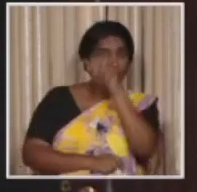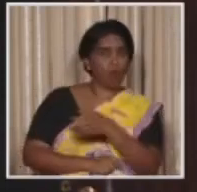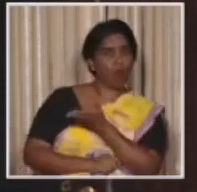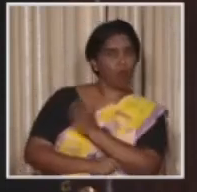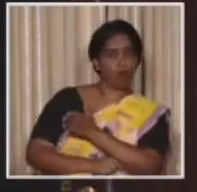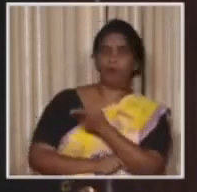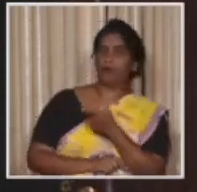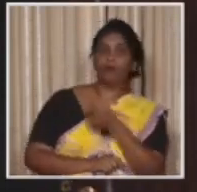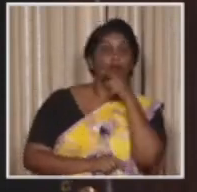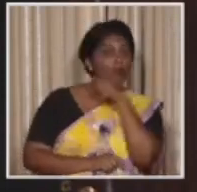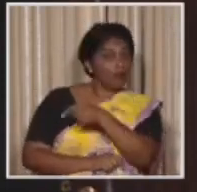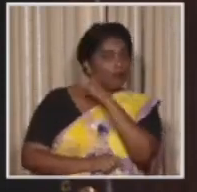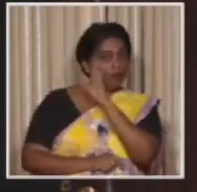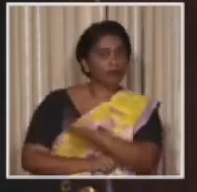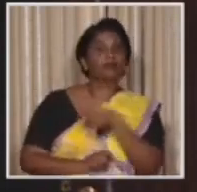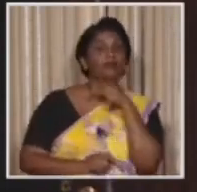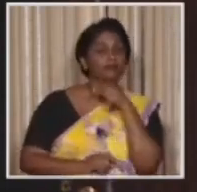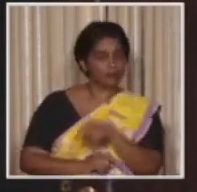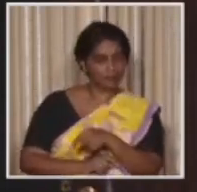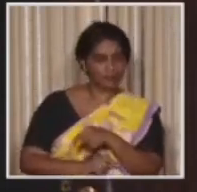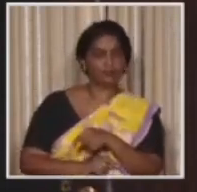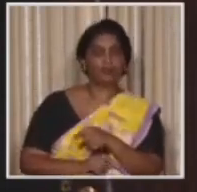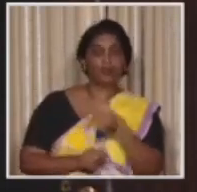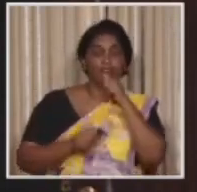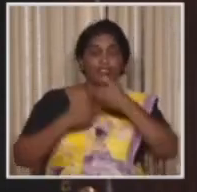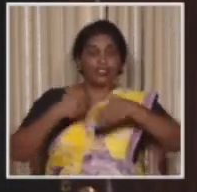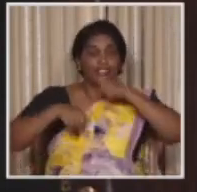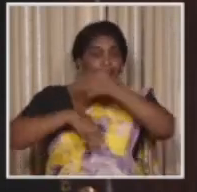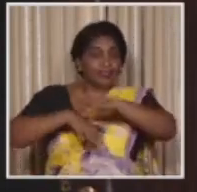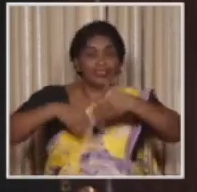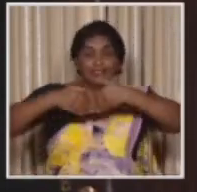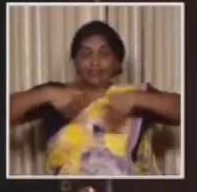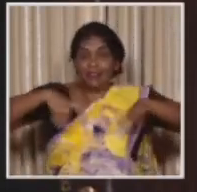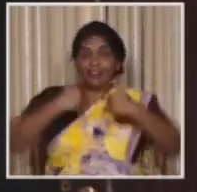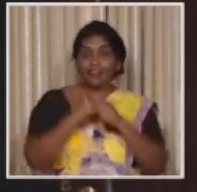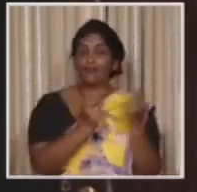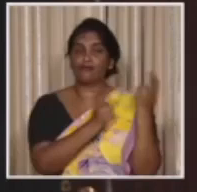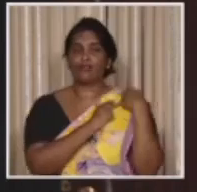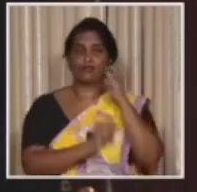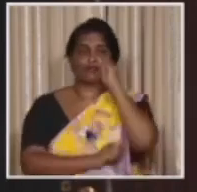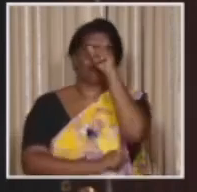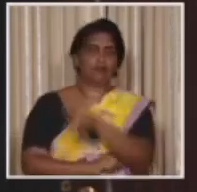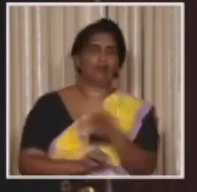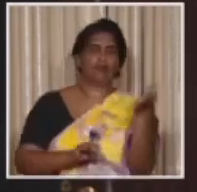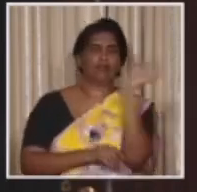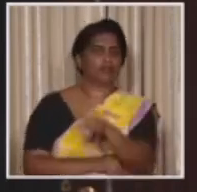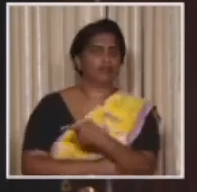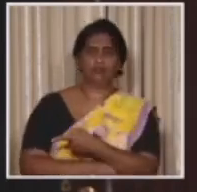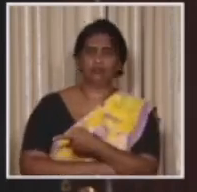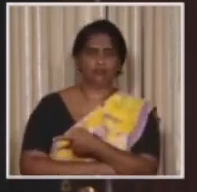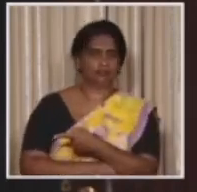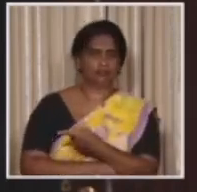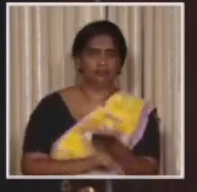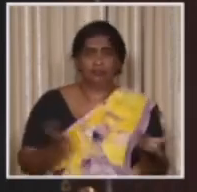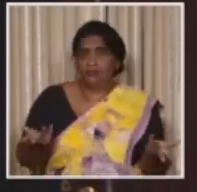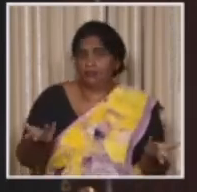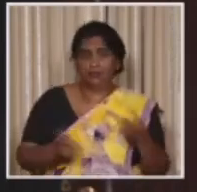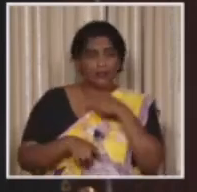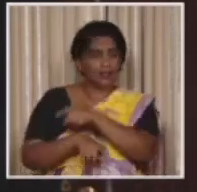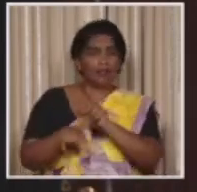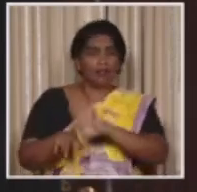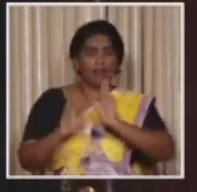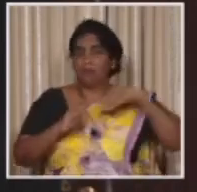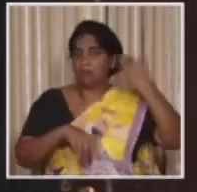පිළිබඳව ඔහු තමයි මේකෙත් මේ වේලි සම්බන්ධ කටයුත්තට වගකියුතු නිලධාරියා වශයෙන් පත් කරලා තිබෙන්නේ. නමුත් මේ වේලි වල